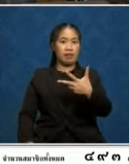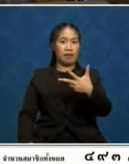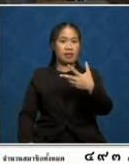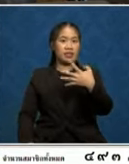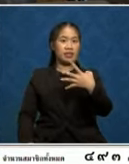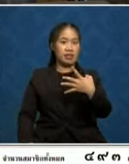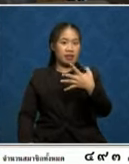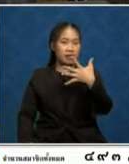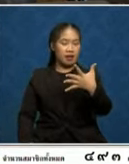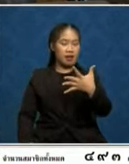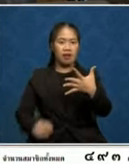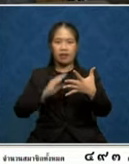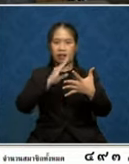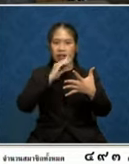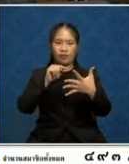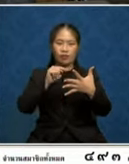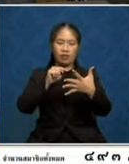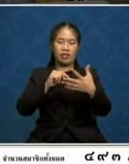อยาง เข